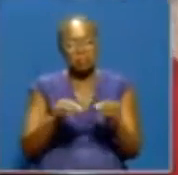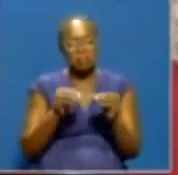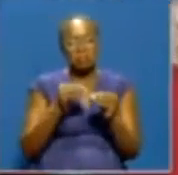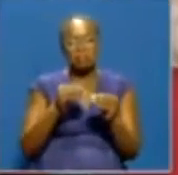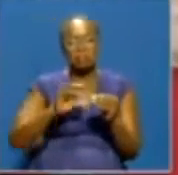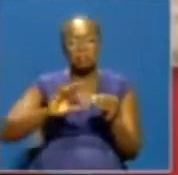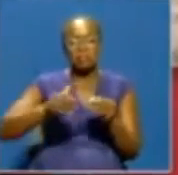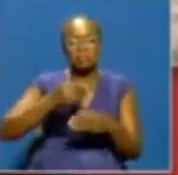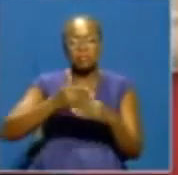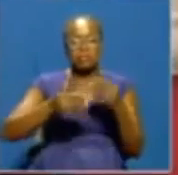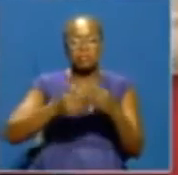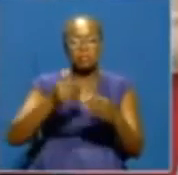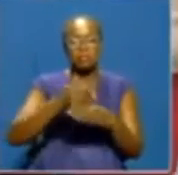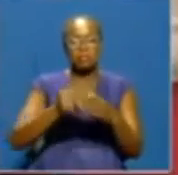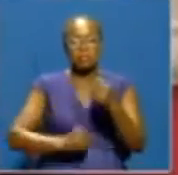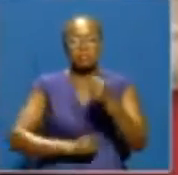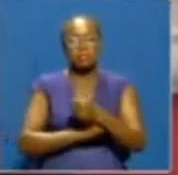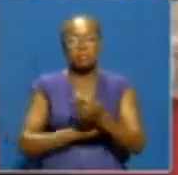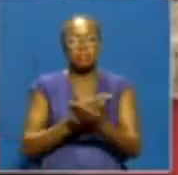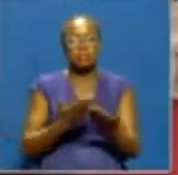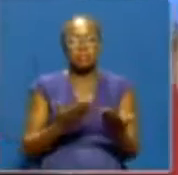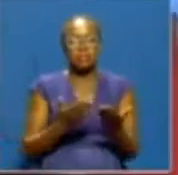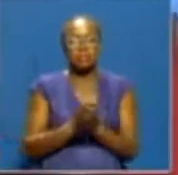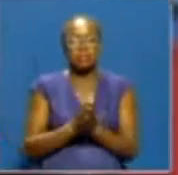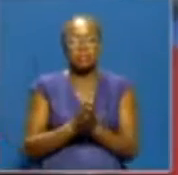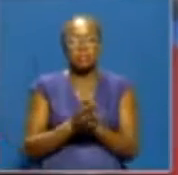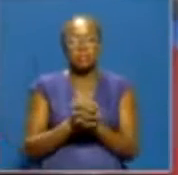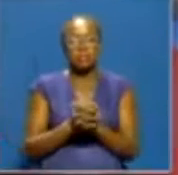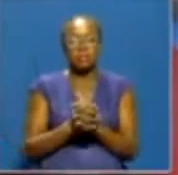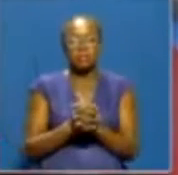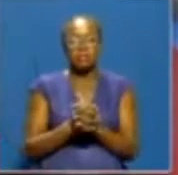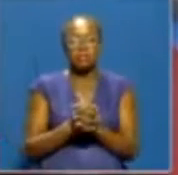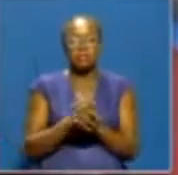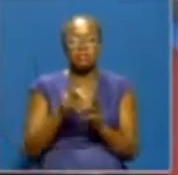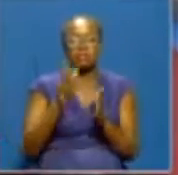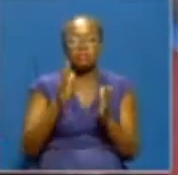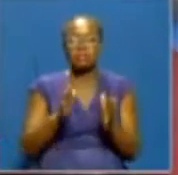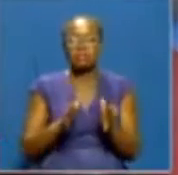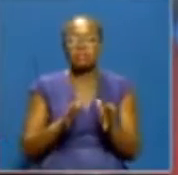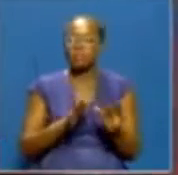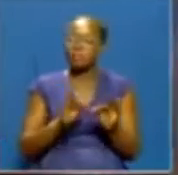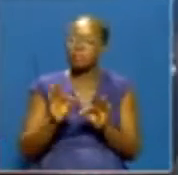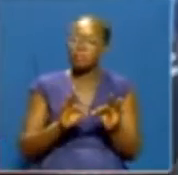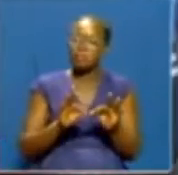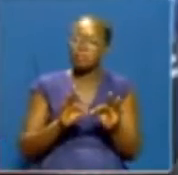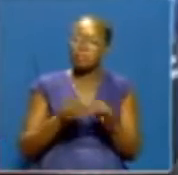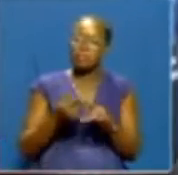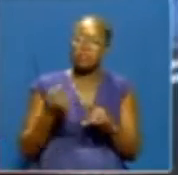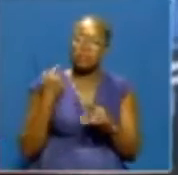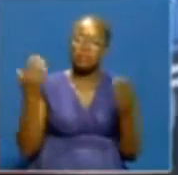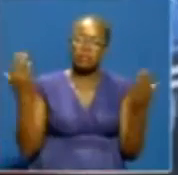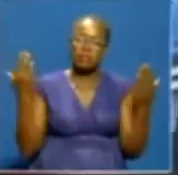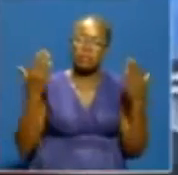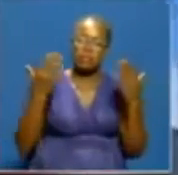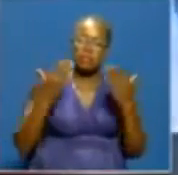kujenga misingi yake katika mahali hapa. Wacha tu niungane tu na mwathiriwa mmoja tu anieleze tu kuanzia jana usiku, manake